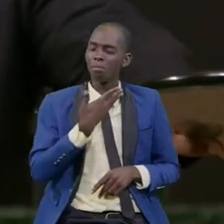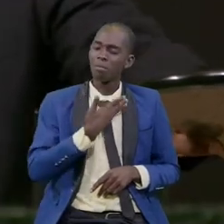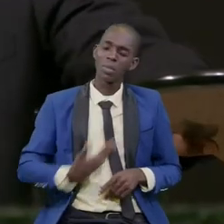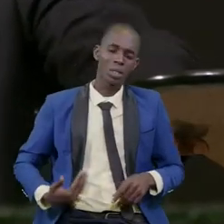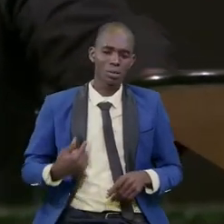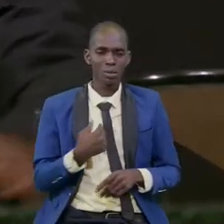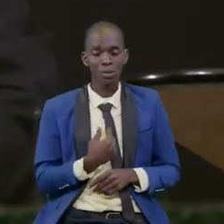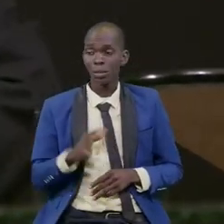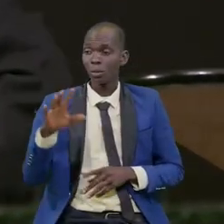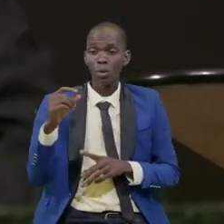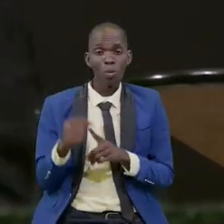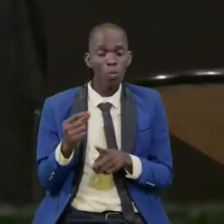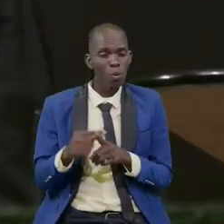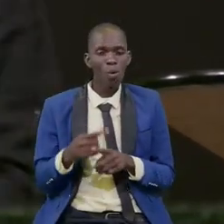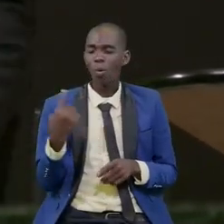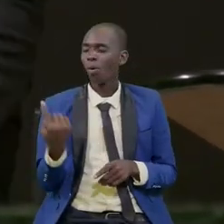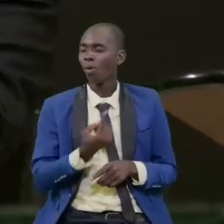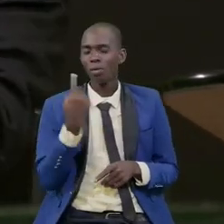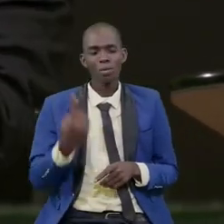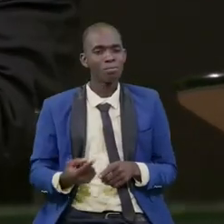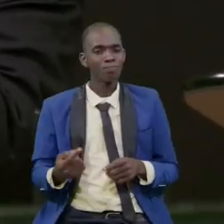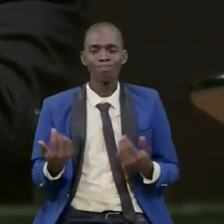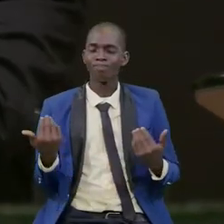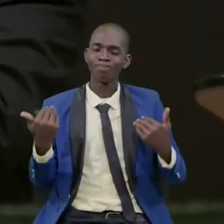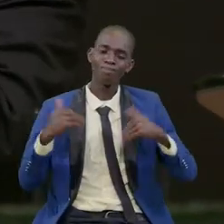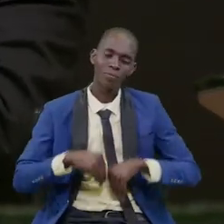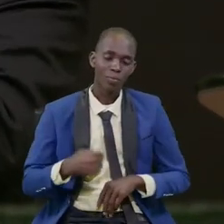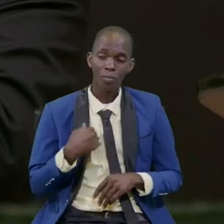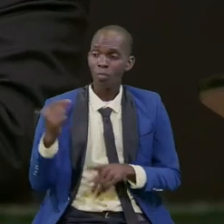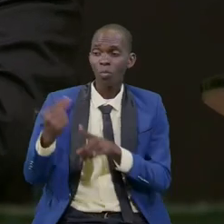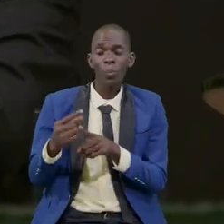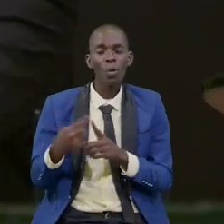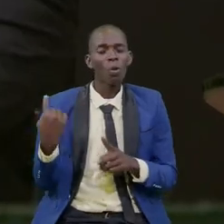acerbes. Ces paroles coupent d'en haut et d'en bas.